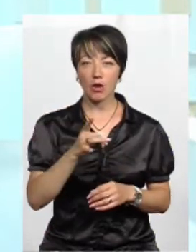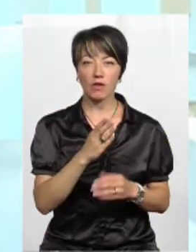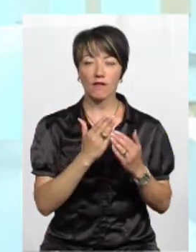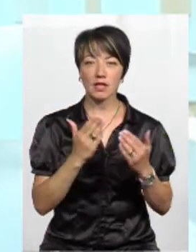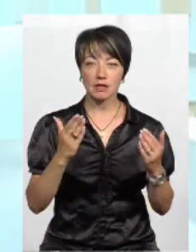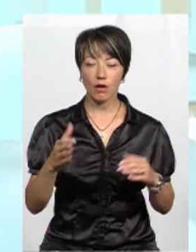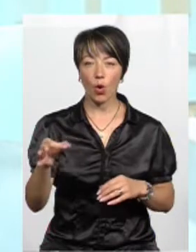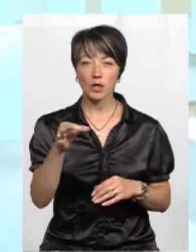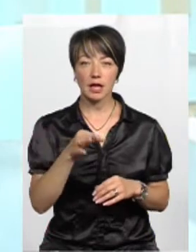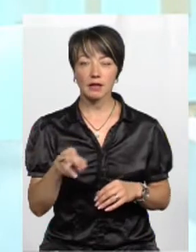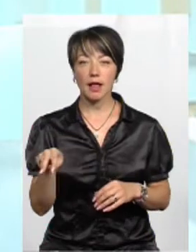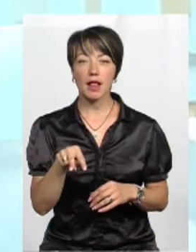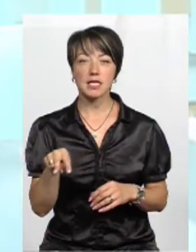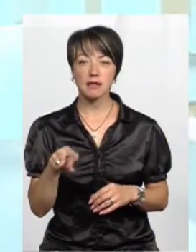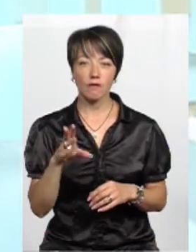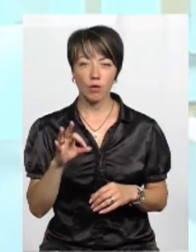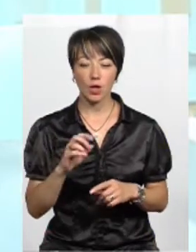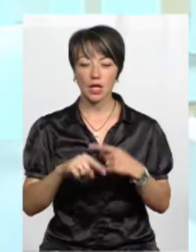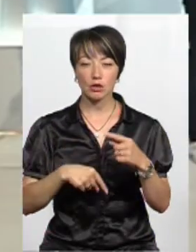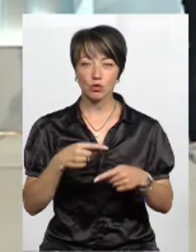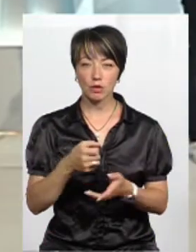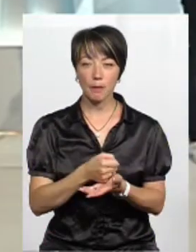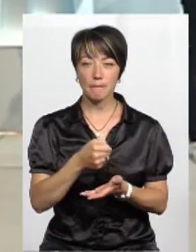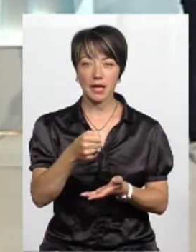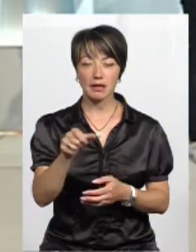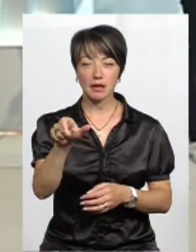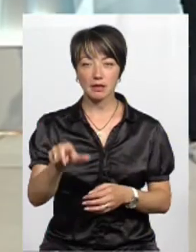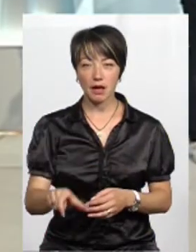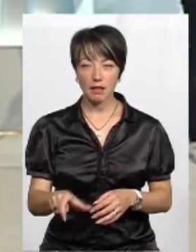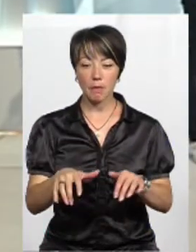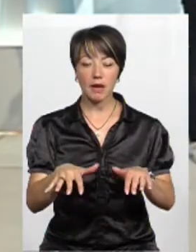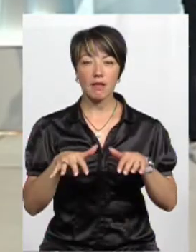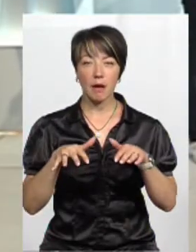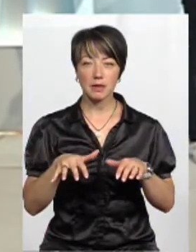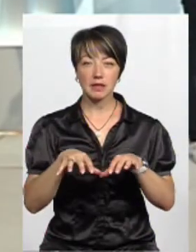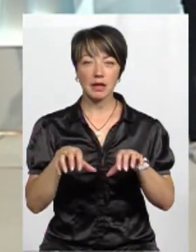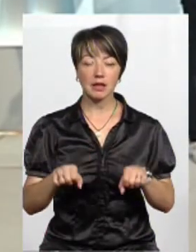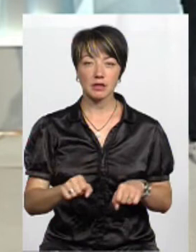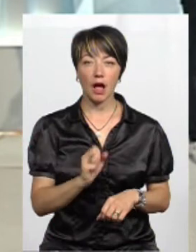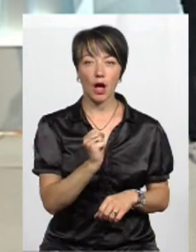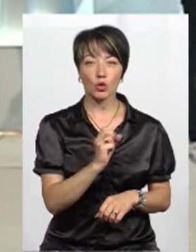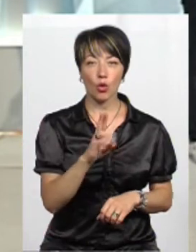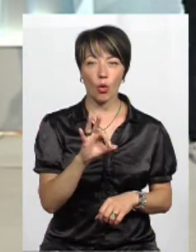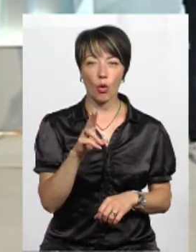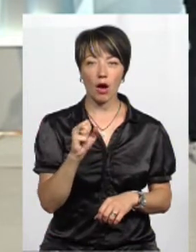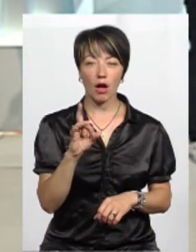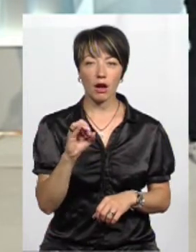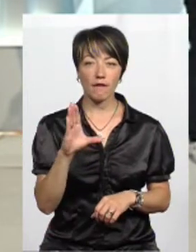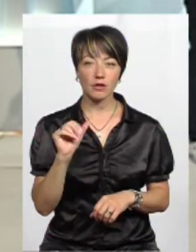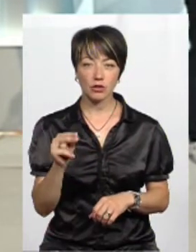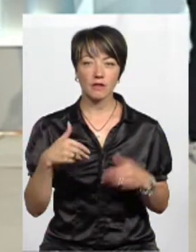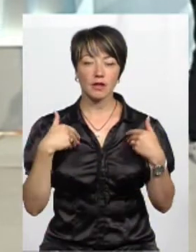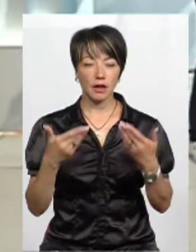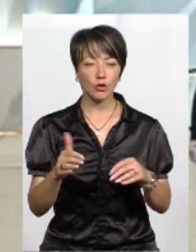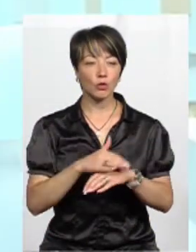мікрорайони Виставка, Озерна і Лезневе. І наступний претендент на парламентське крісло Артур Кокаревич уже у нашій студії.